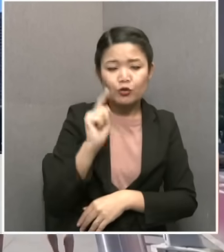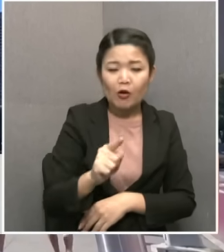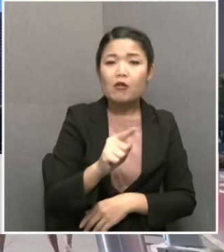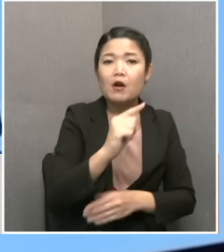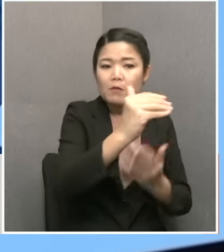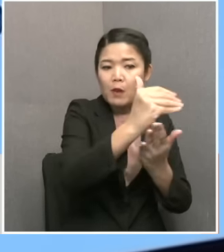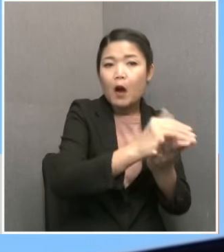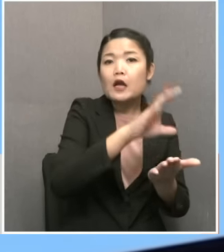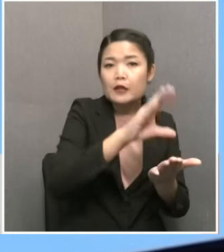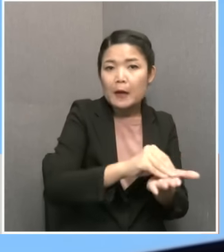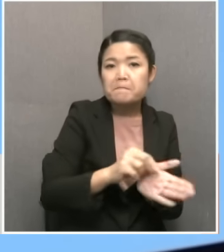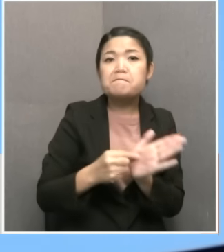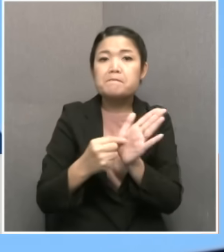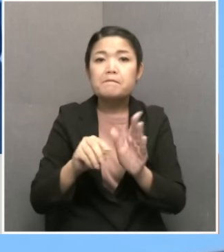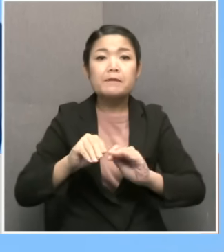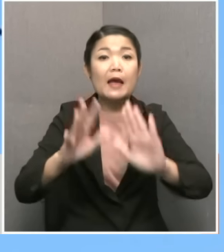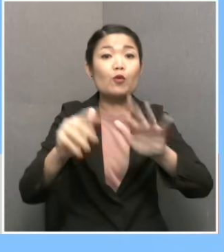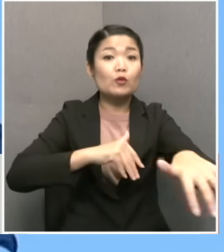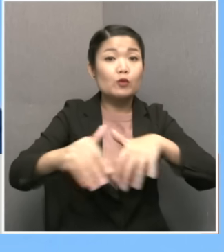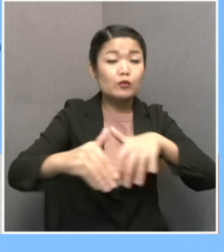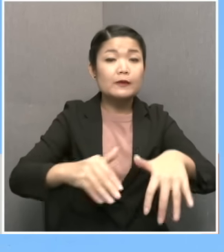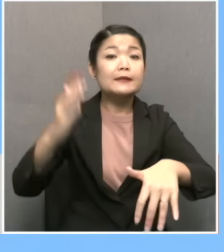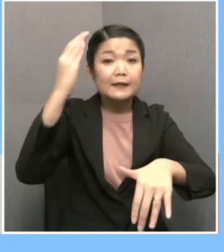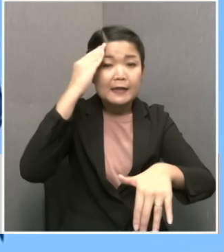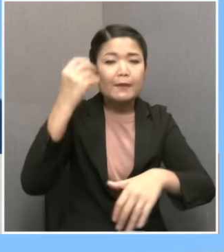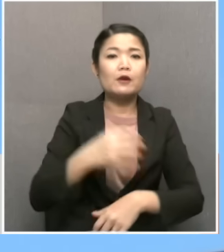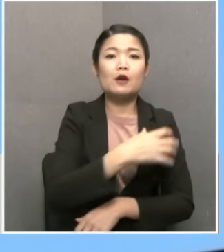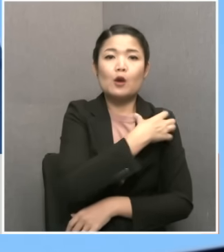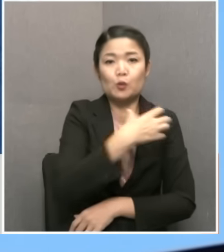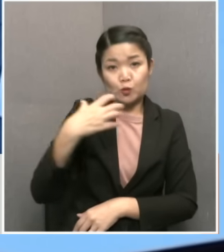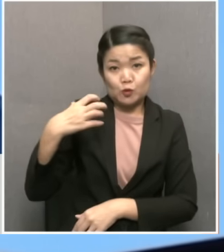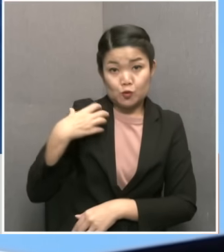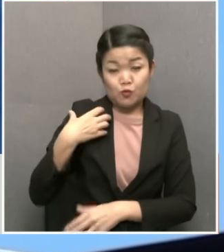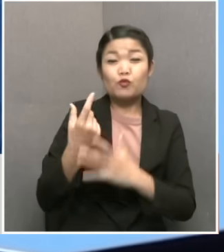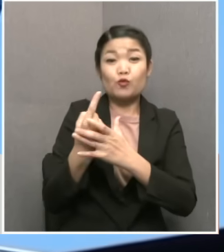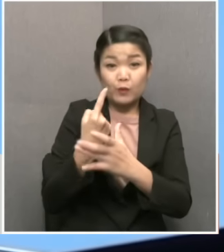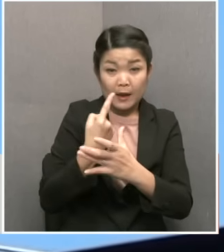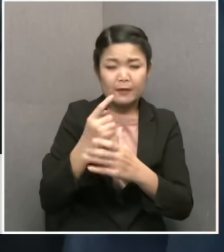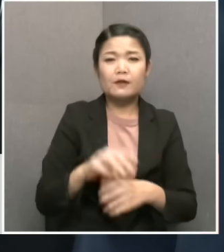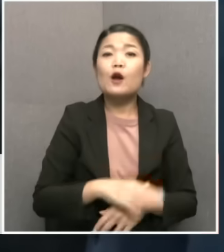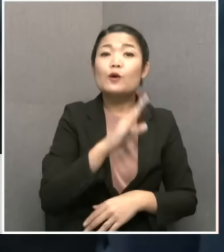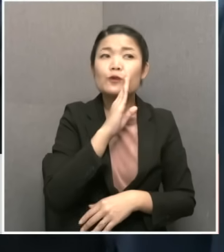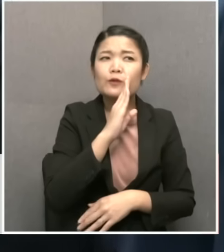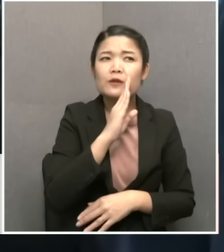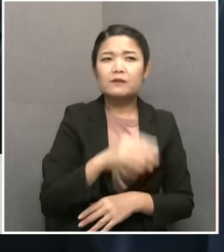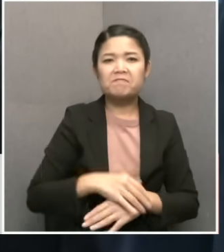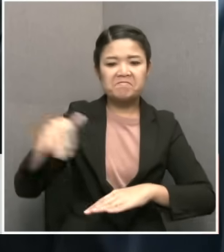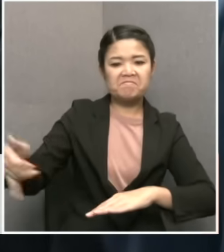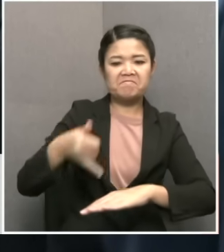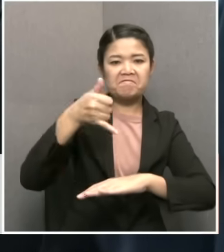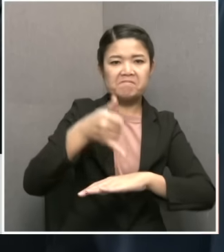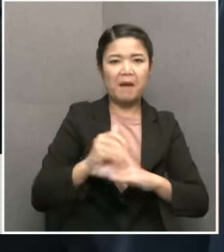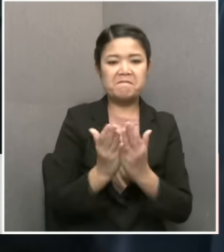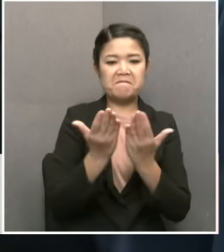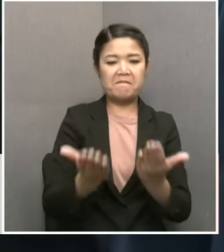าชนรับทรา บ แล้วก็อีกที่นึงก็เป็นเอกอัครราชทูตไทยประจำสหประชาชาติเวลาขึ้นไปกล่าวสุนทรพจน์สองส่ว